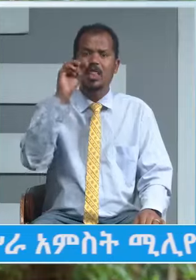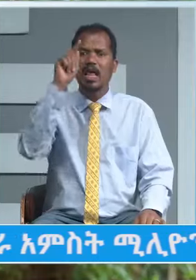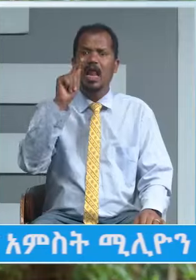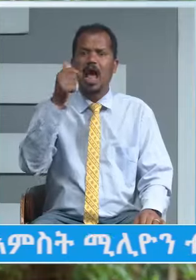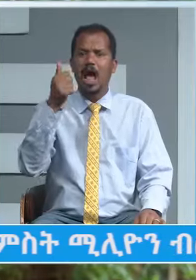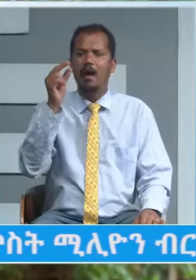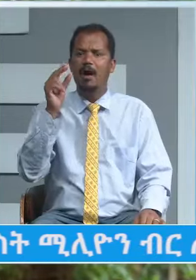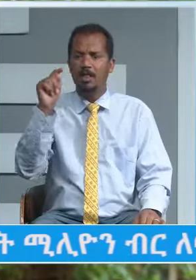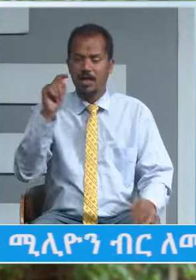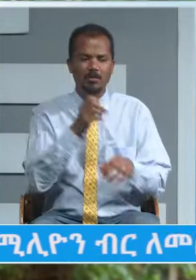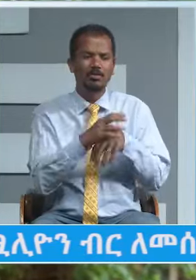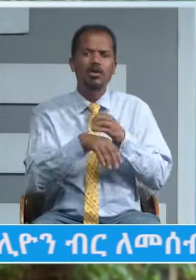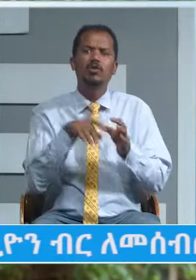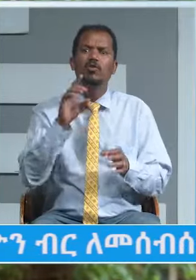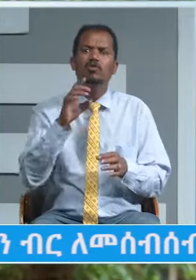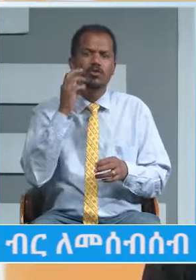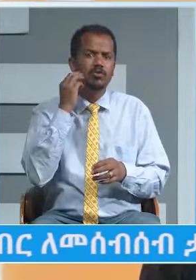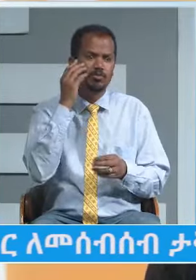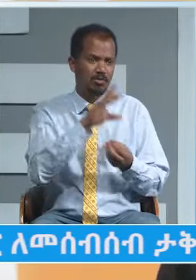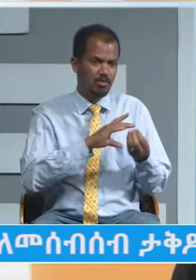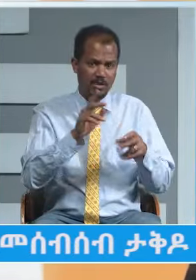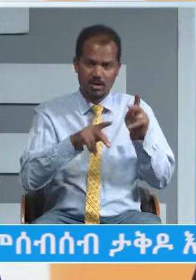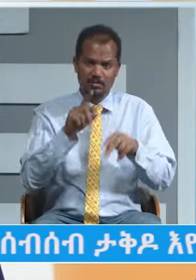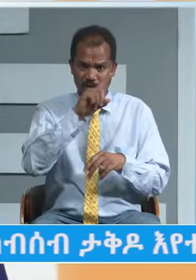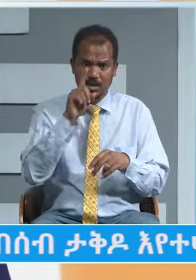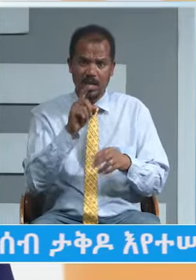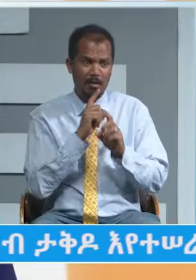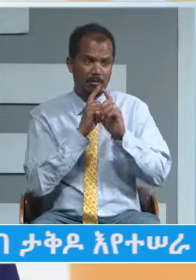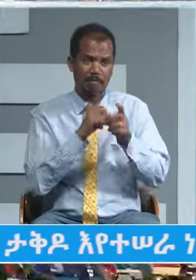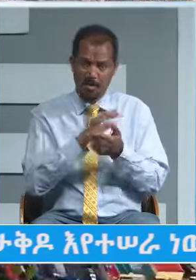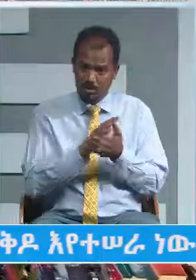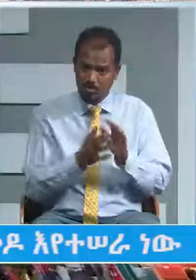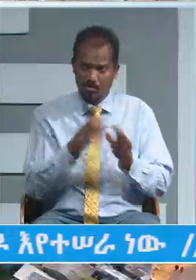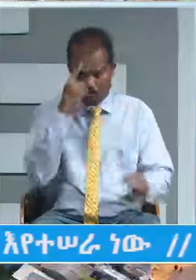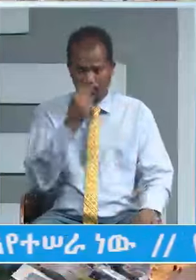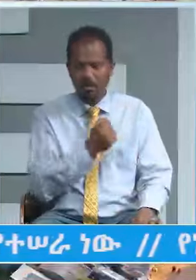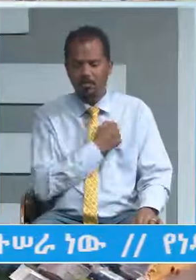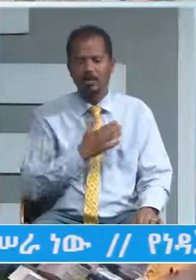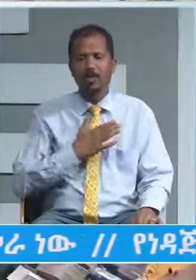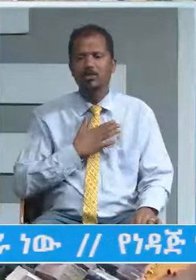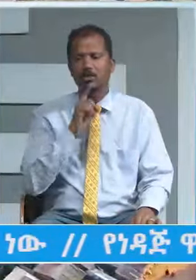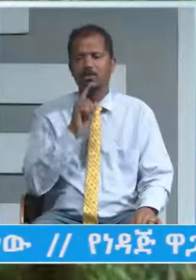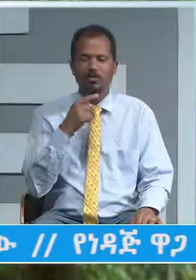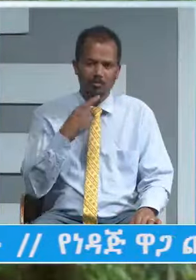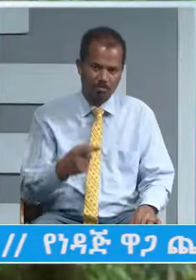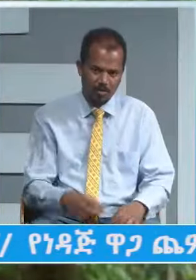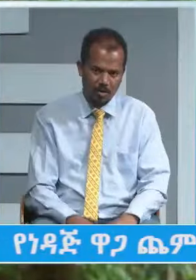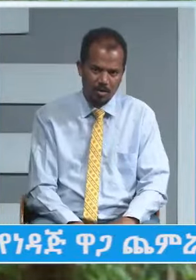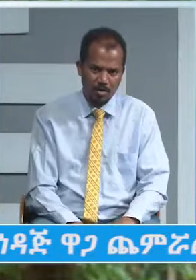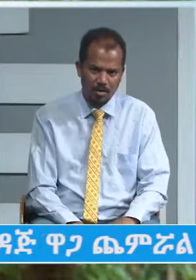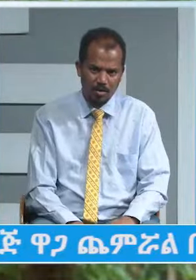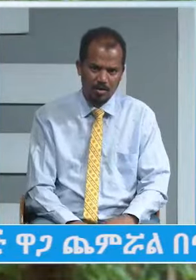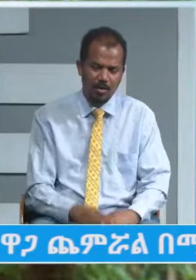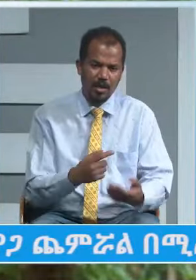አባተ በበኩላቸው የምክክር ኮሚሽኑ የሶማሌ ክልል ህዝብ ጥያቄን የሚመልስ መሆኑን እምነታችን ነው ብለዋል። ያስባለሁ፣